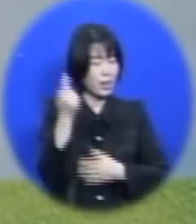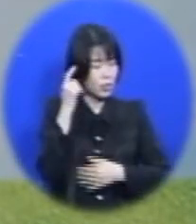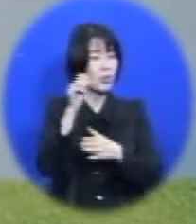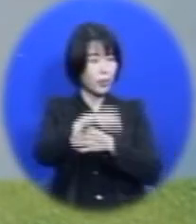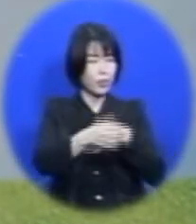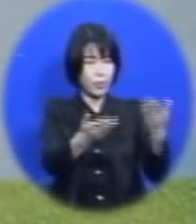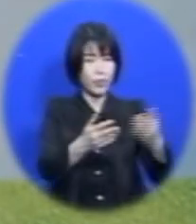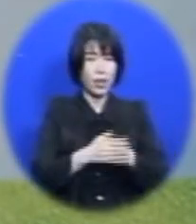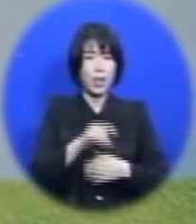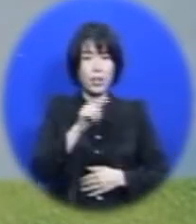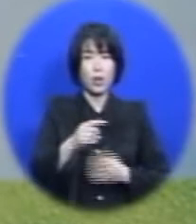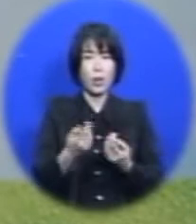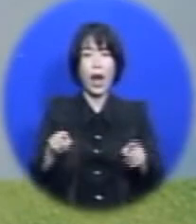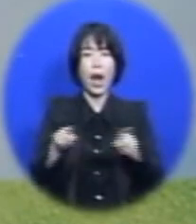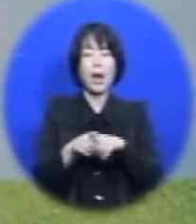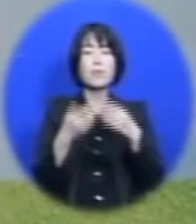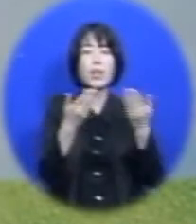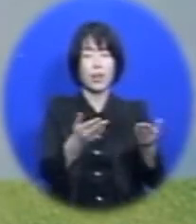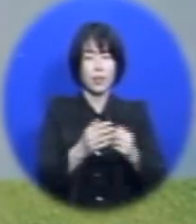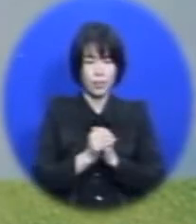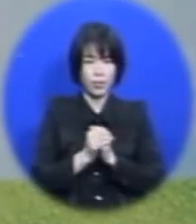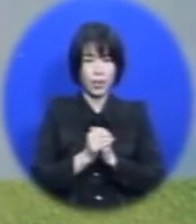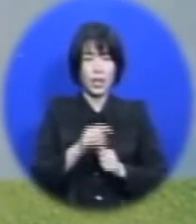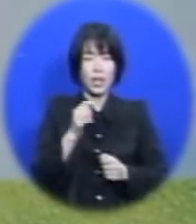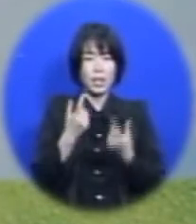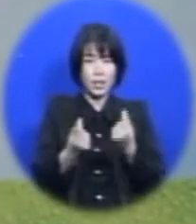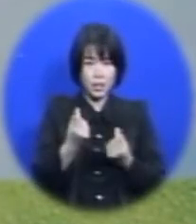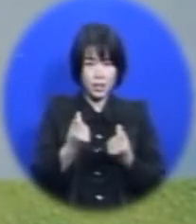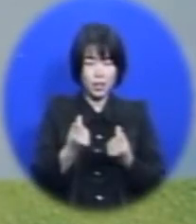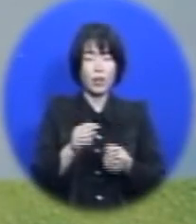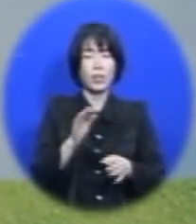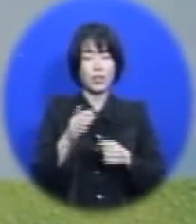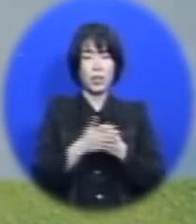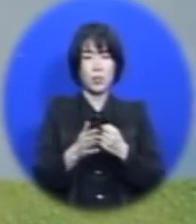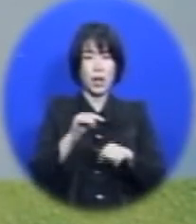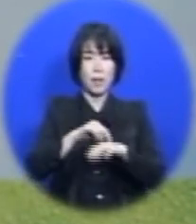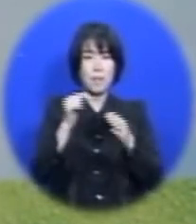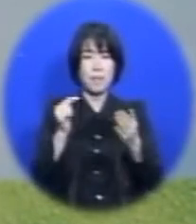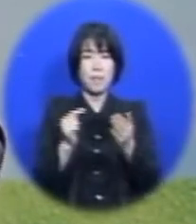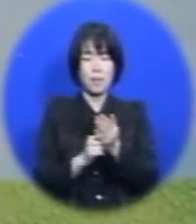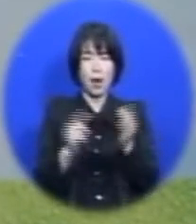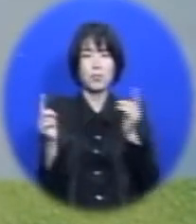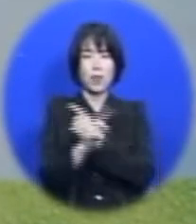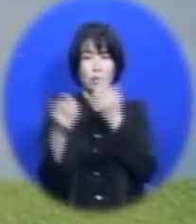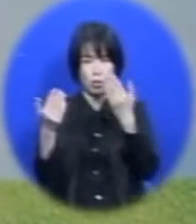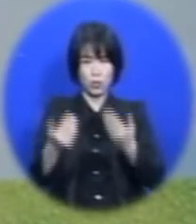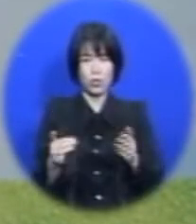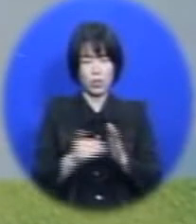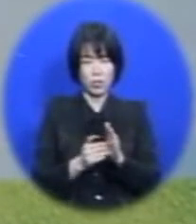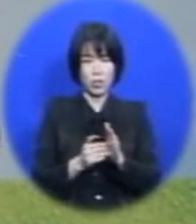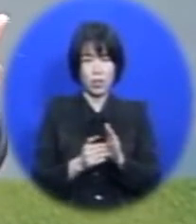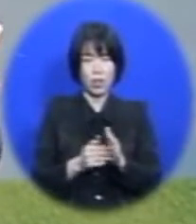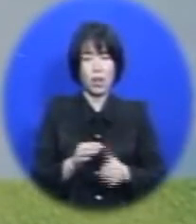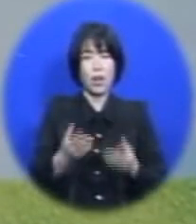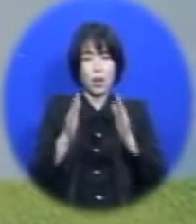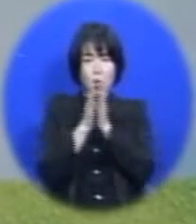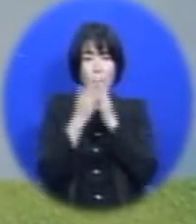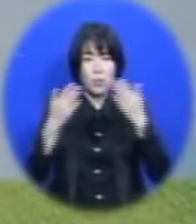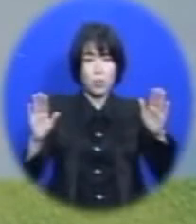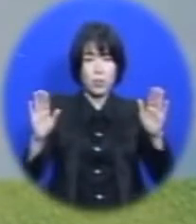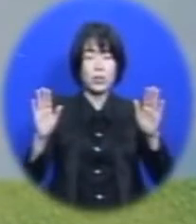너희와 함께하마. 이렇게 말씀을 하셔서 비로소 하나님의 마음을 바꾸십니다. 자, 여러분, 모세가